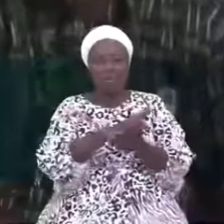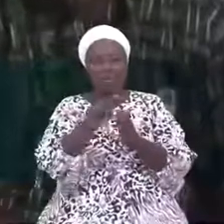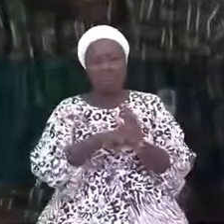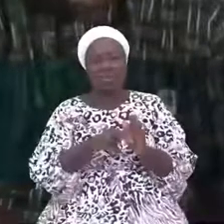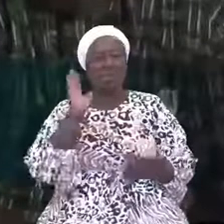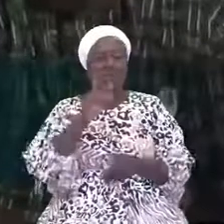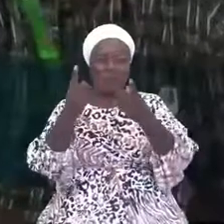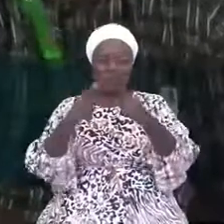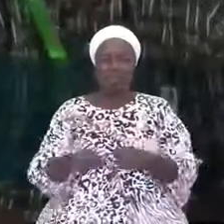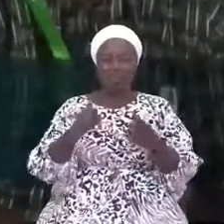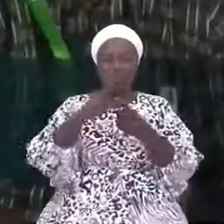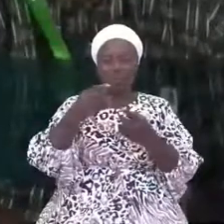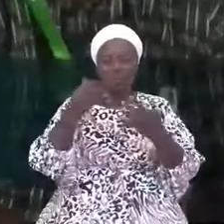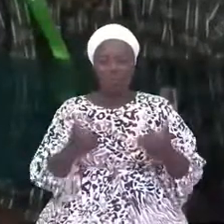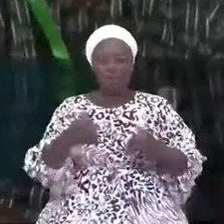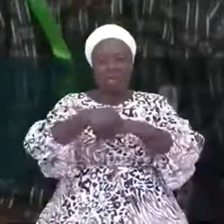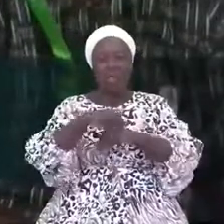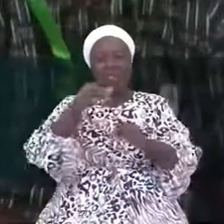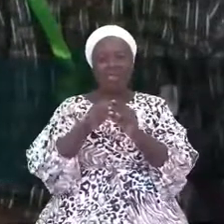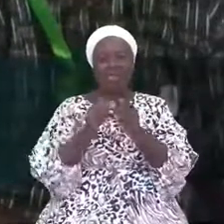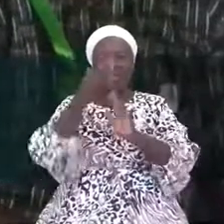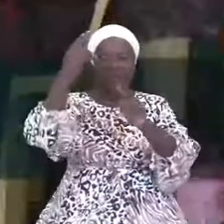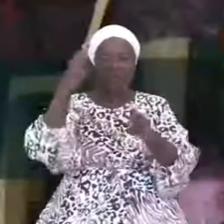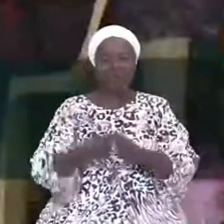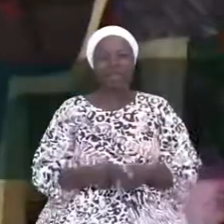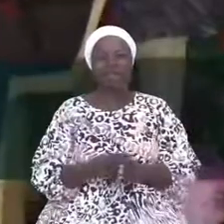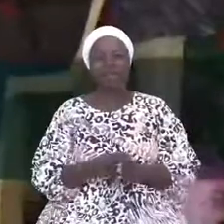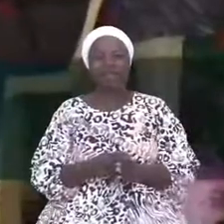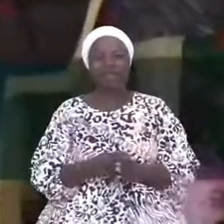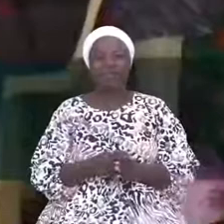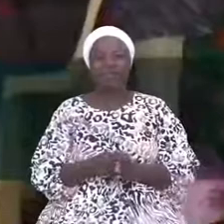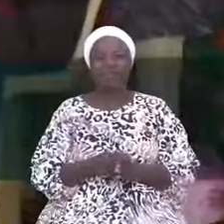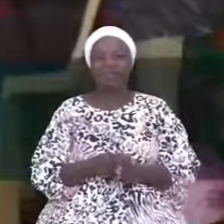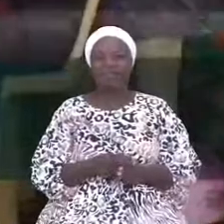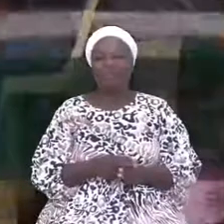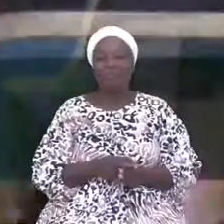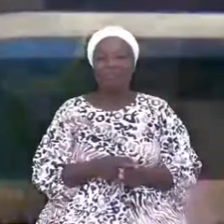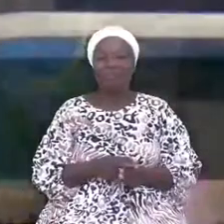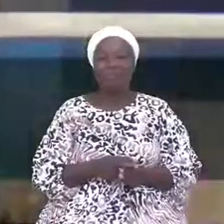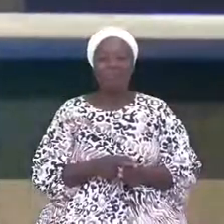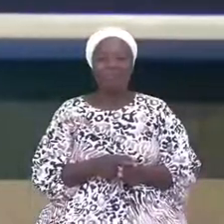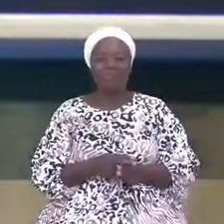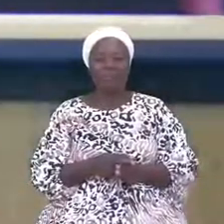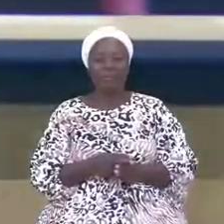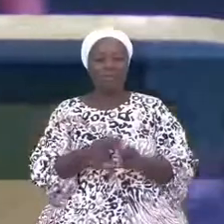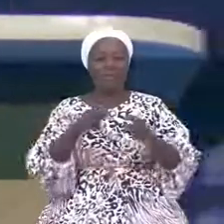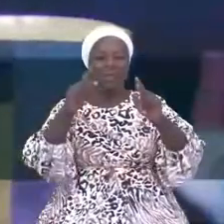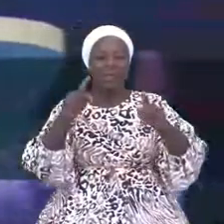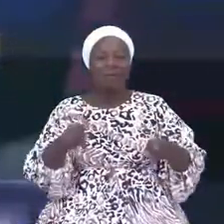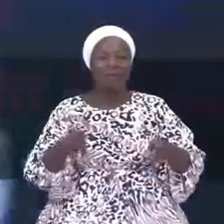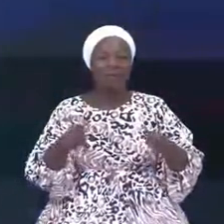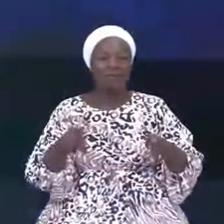âme. Et le renouvellement, la justice, te parviendra ce soir au nom de Jésus.